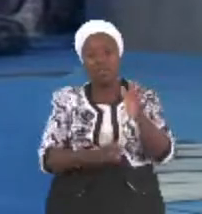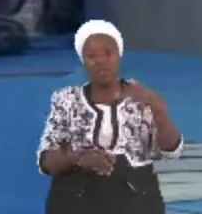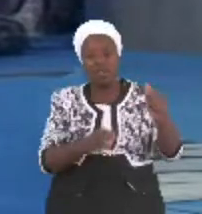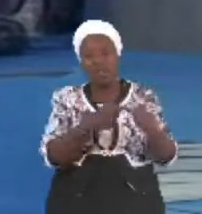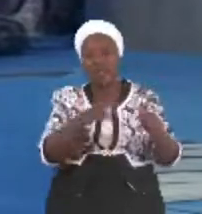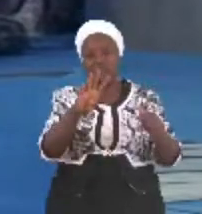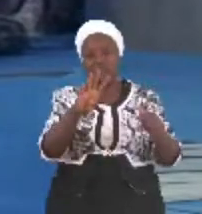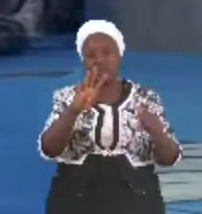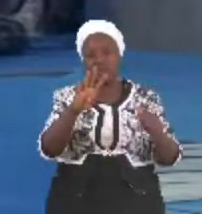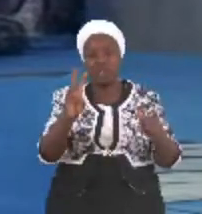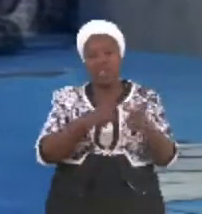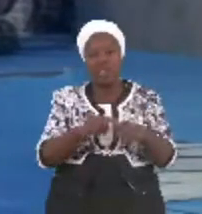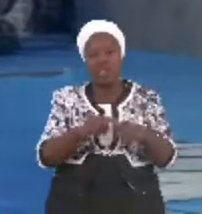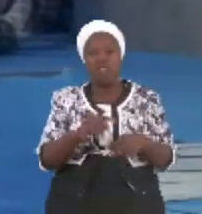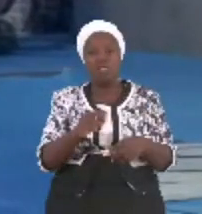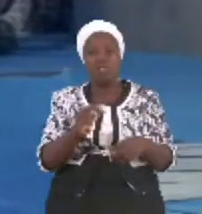46.